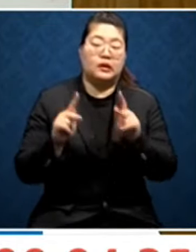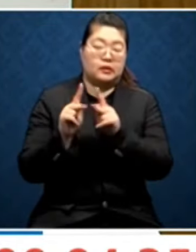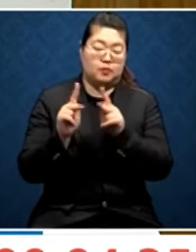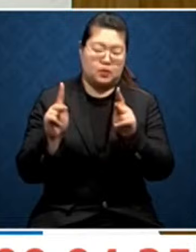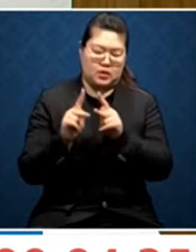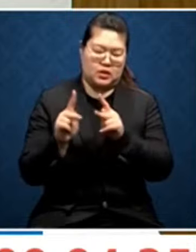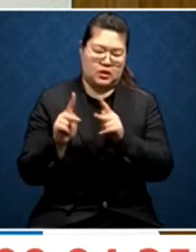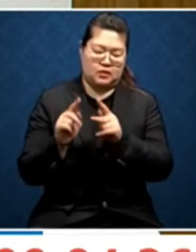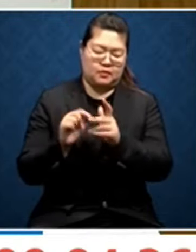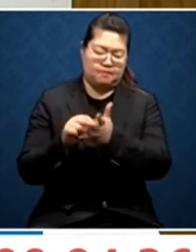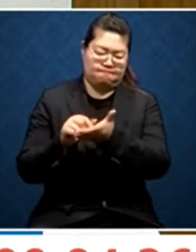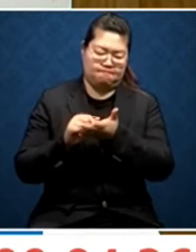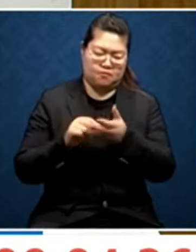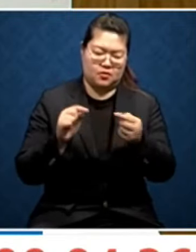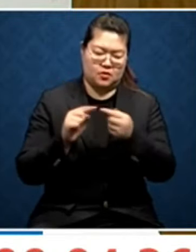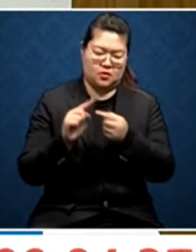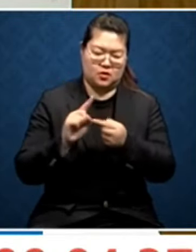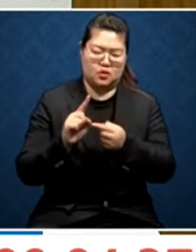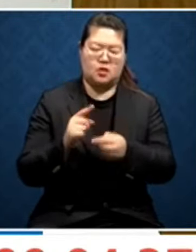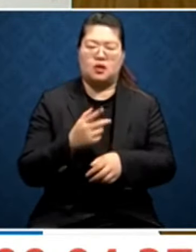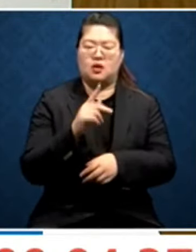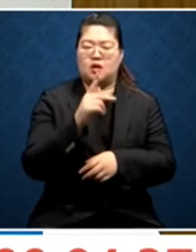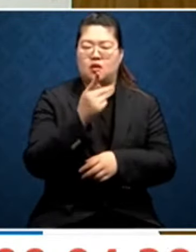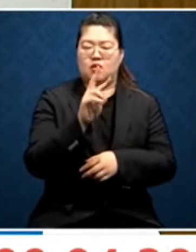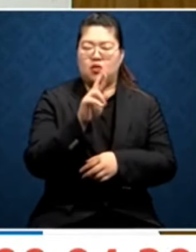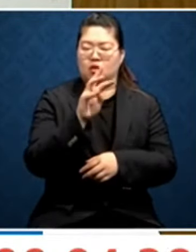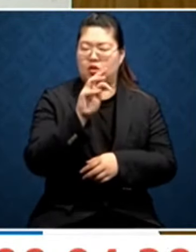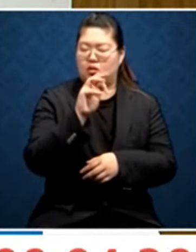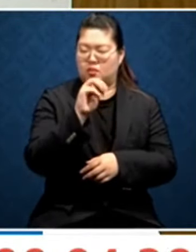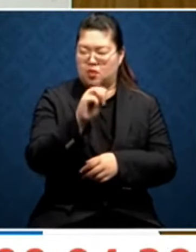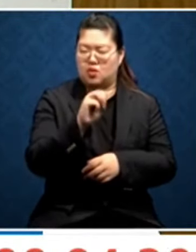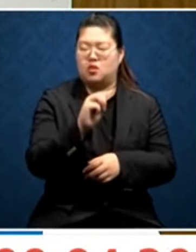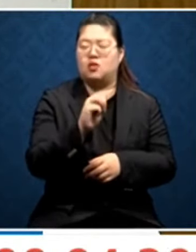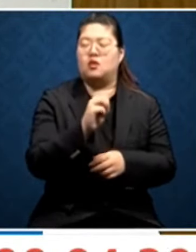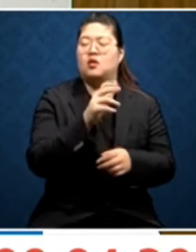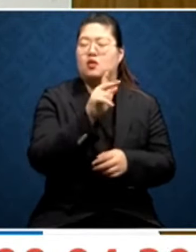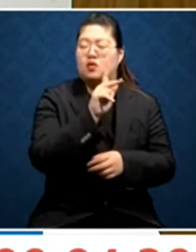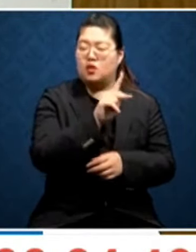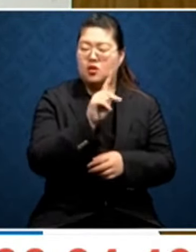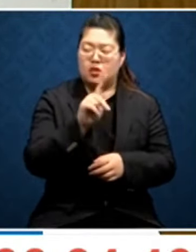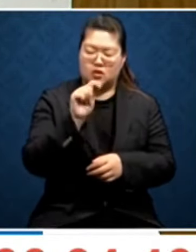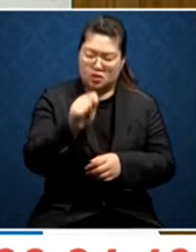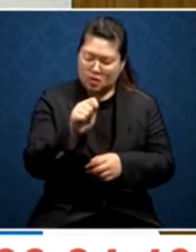ข้อสังเกตเพื่อให้คณะรัฐมนตรีสำนักงานคณะกรรมการการเลือกตั้งและหน่วยงาน